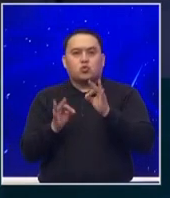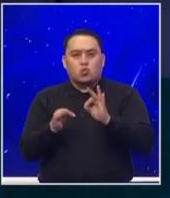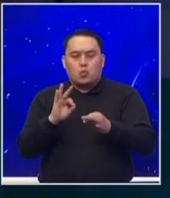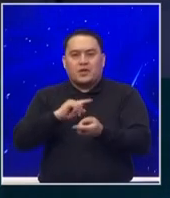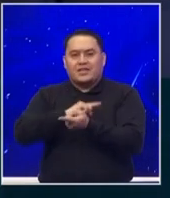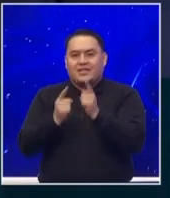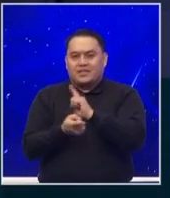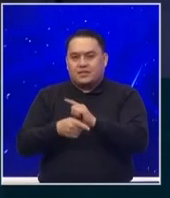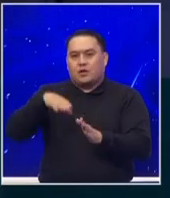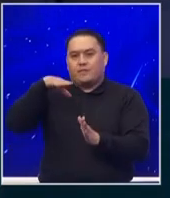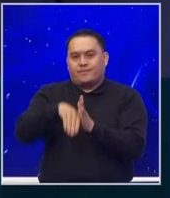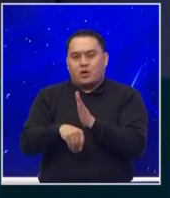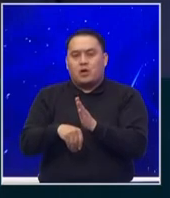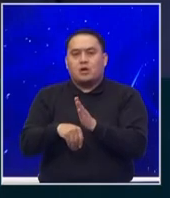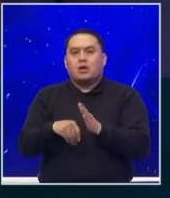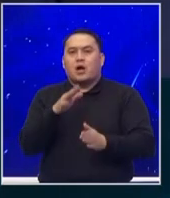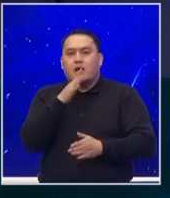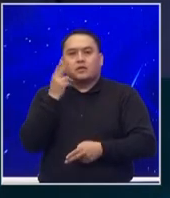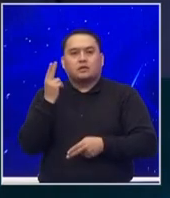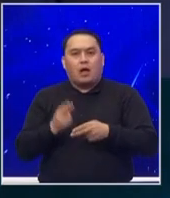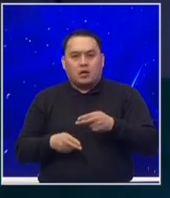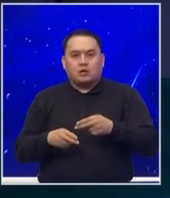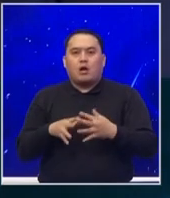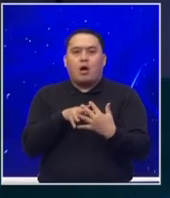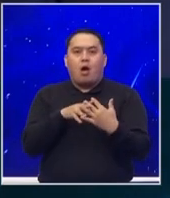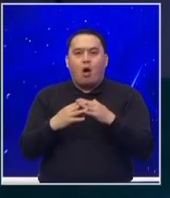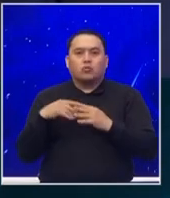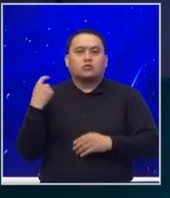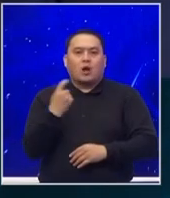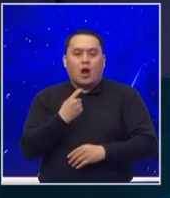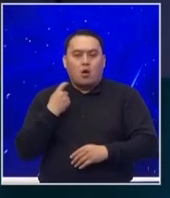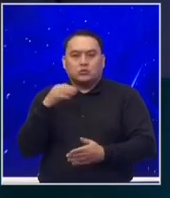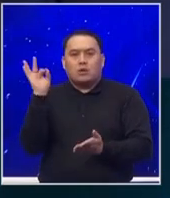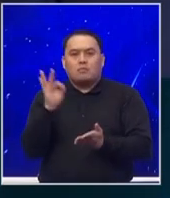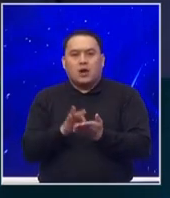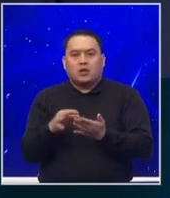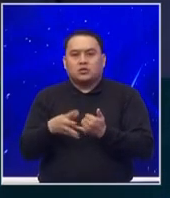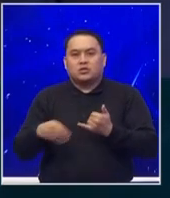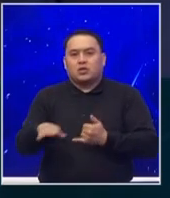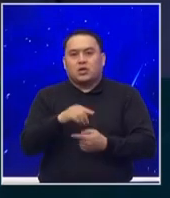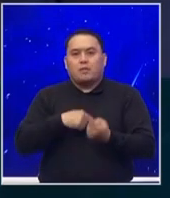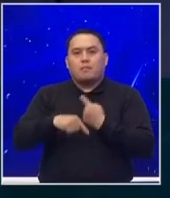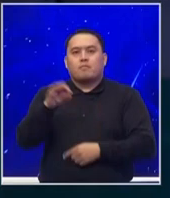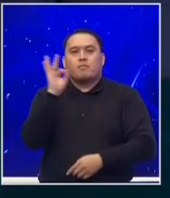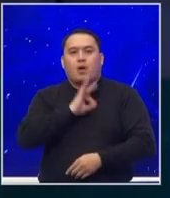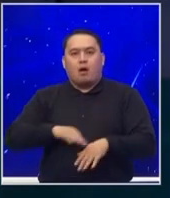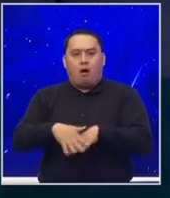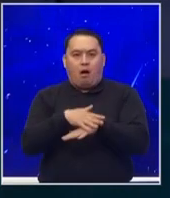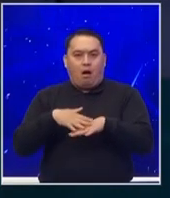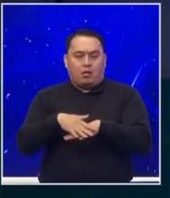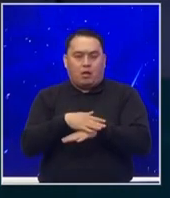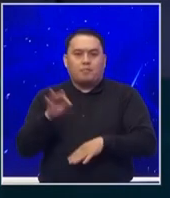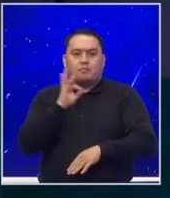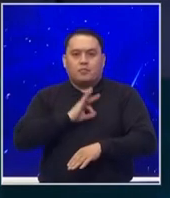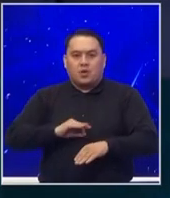қатысты енгізілген мораторийдің мерзімі аяқталады. Ауыл шаруашылығы мақсатындағы жерлерді айналымға енгізіп, халықтың игілігіне